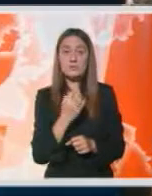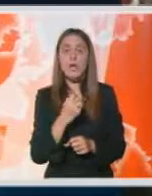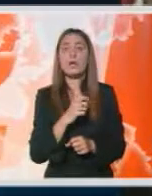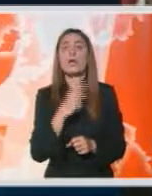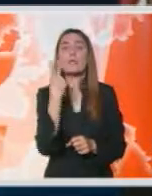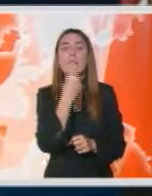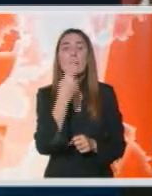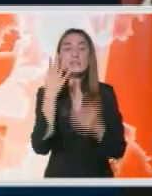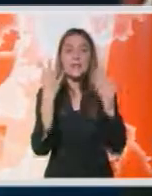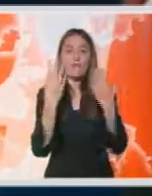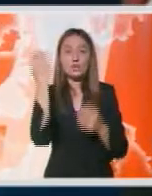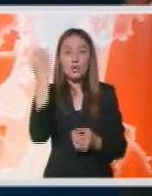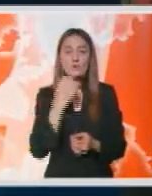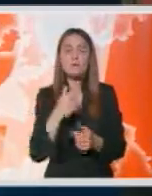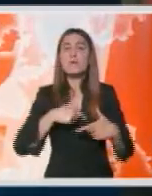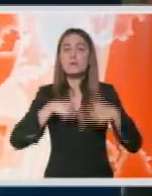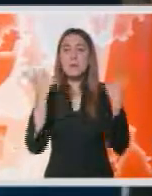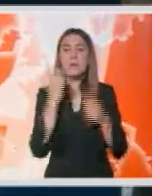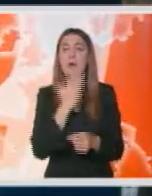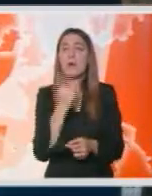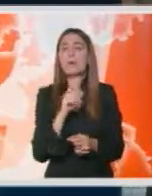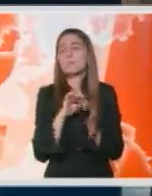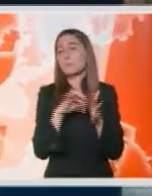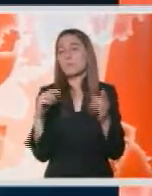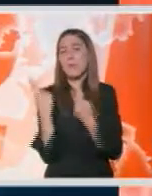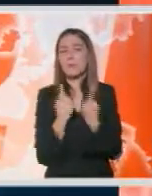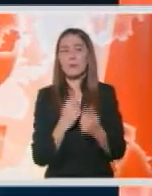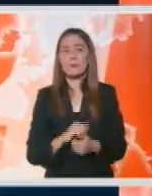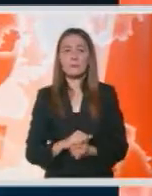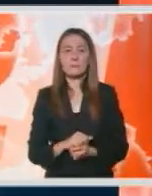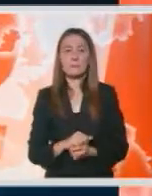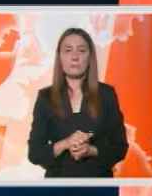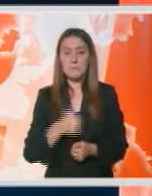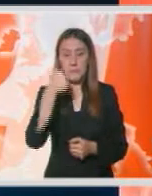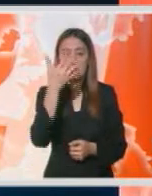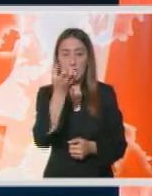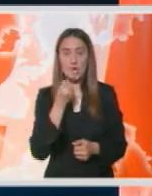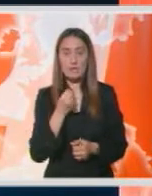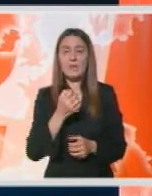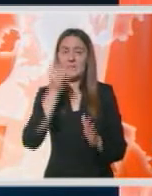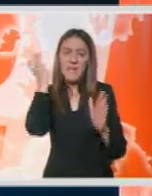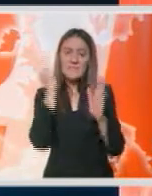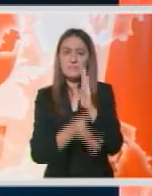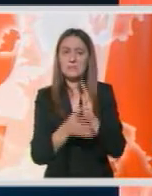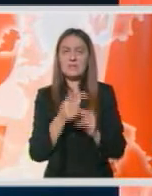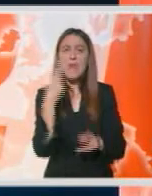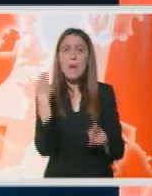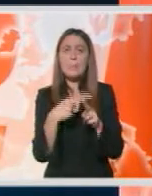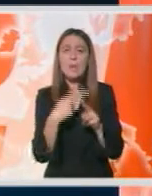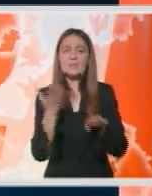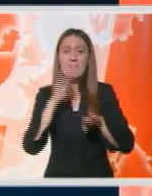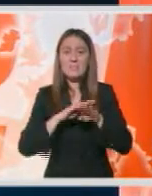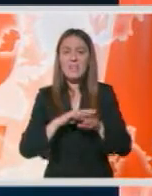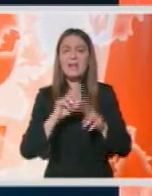dok se 29% izjasnilo kao neutralno. Jedna od najsmrtonosnijih bolesti na